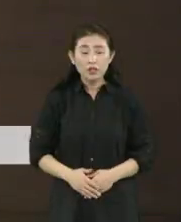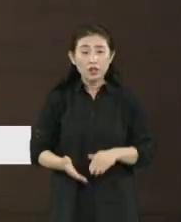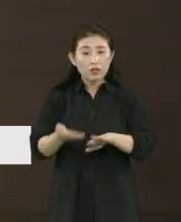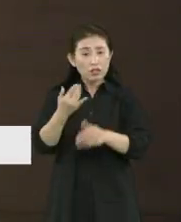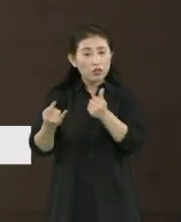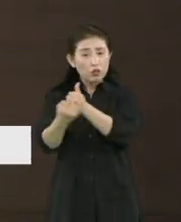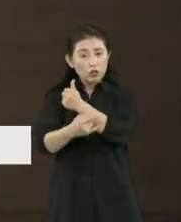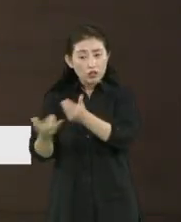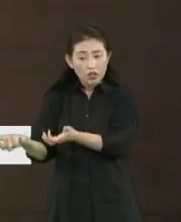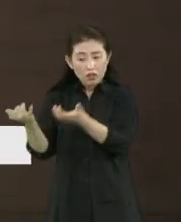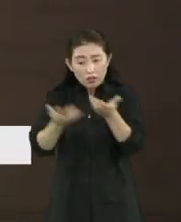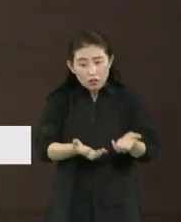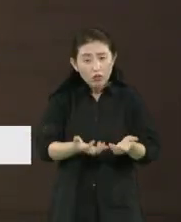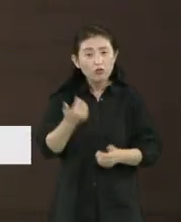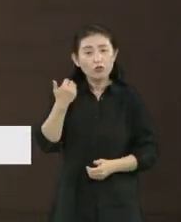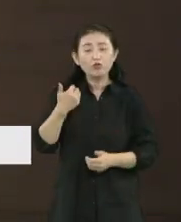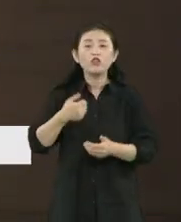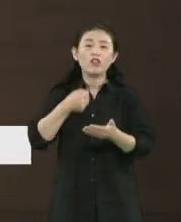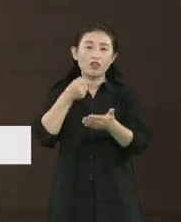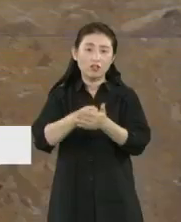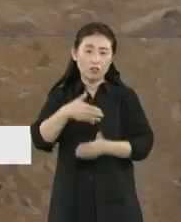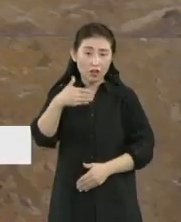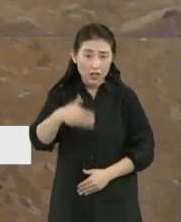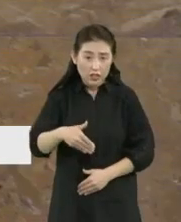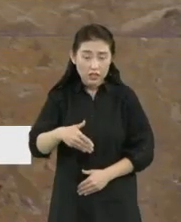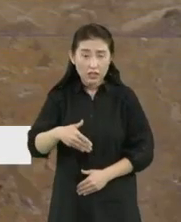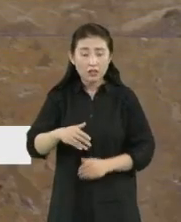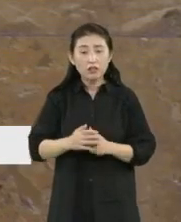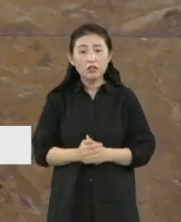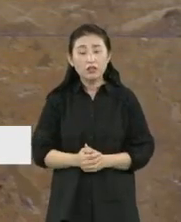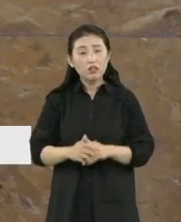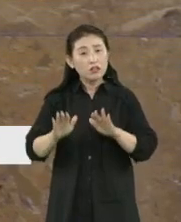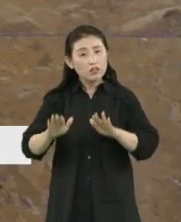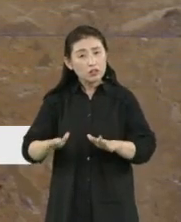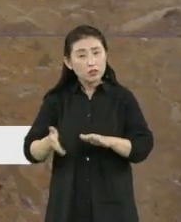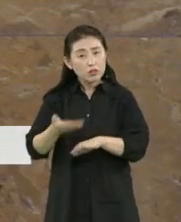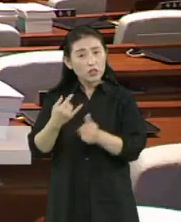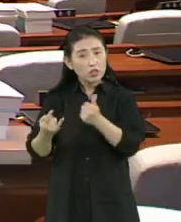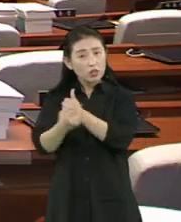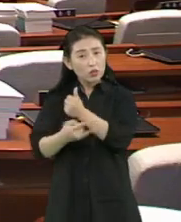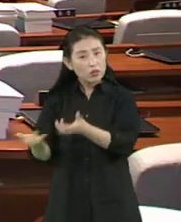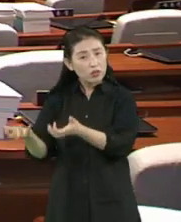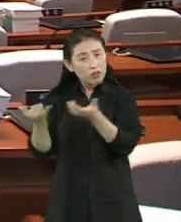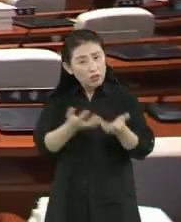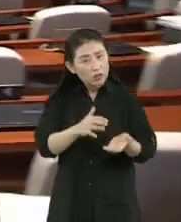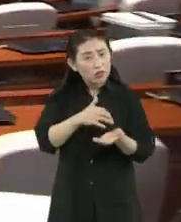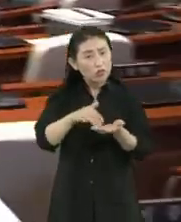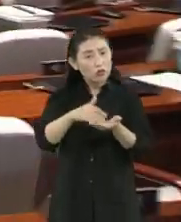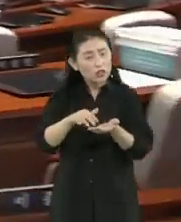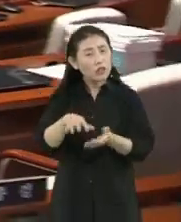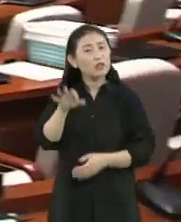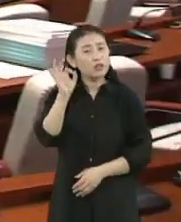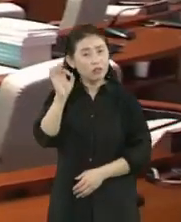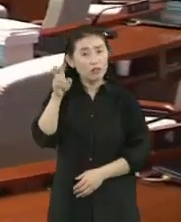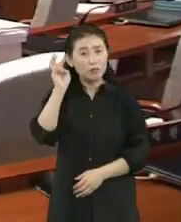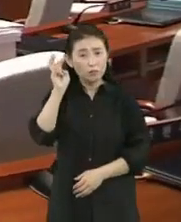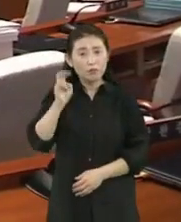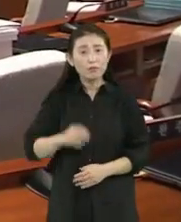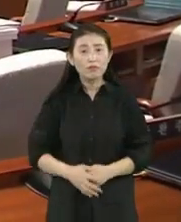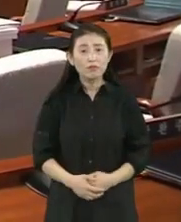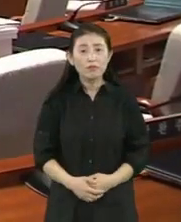규모는 아직 정해지지 않았는데 국회 예결위 외에 정부 세종부처와 연관 있는 10개 상임위 이전이